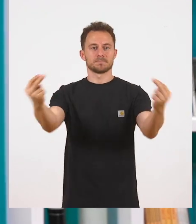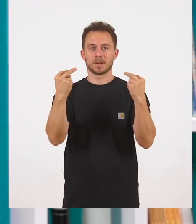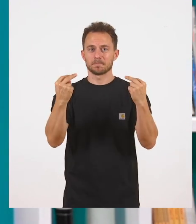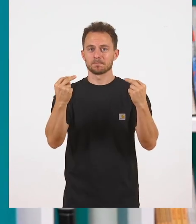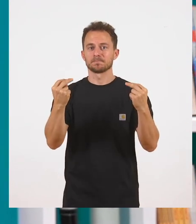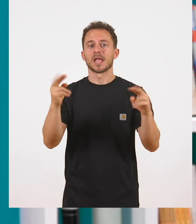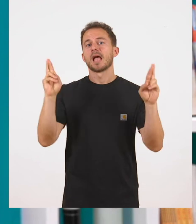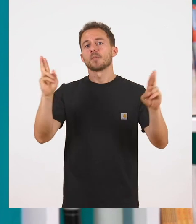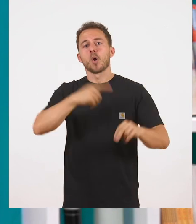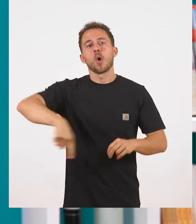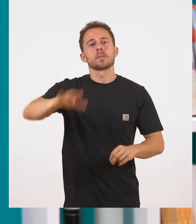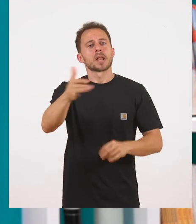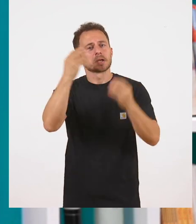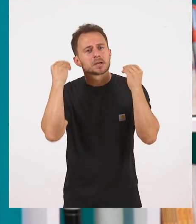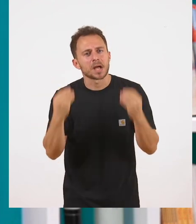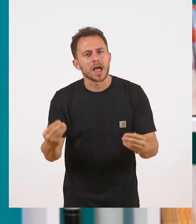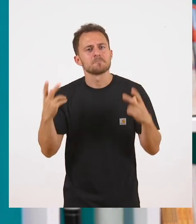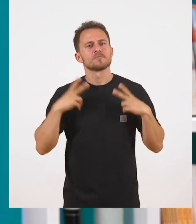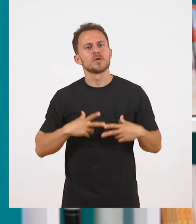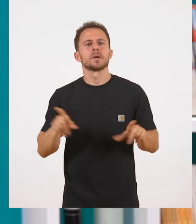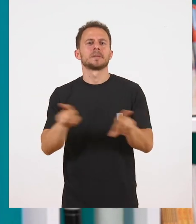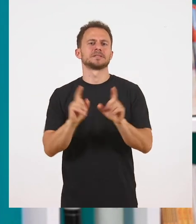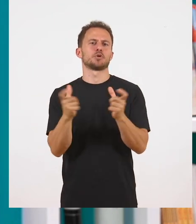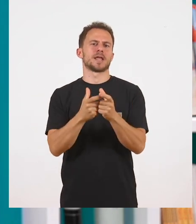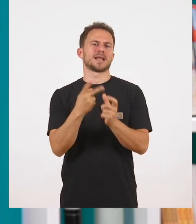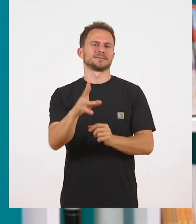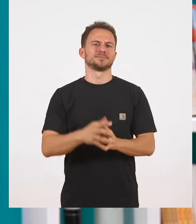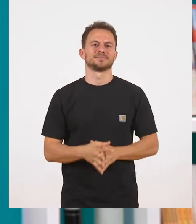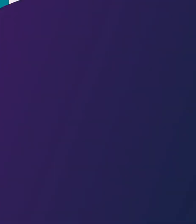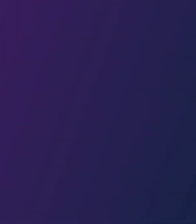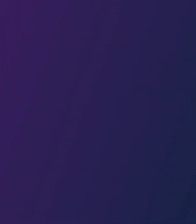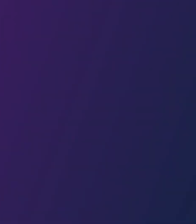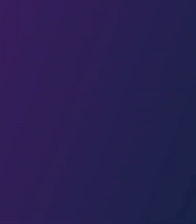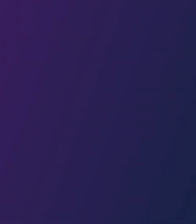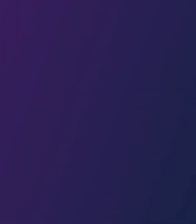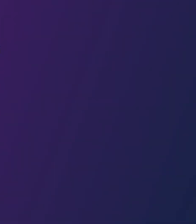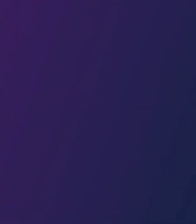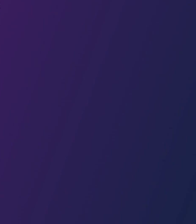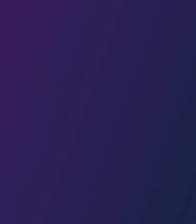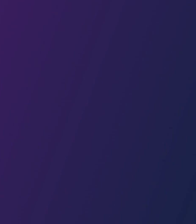και εύχομαι να περνάτε καλά και όμορφες στιγμές με τους δικούς σας ανθρώπους. Γεια σας.